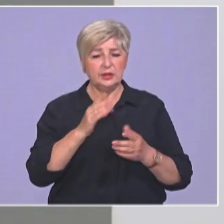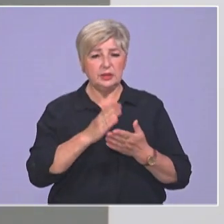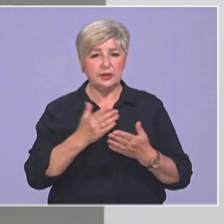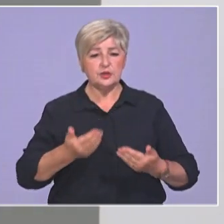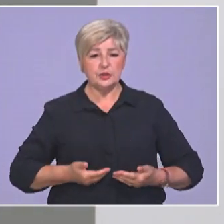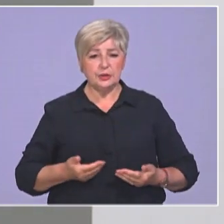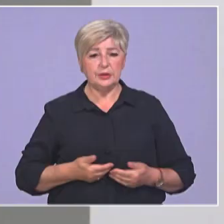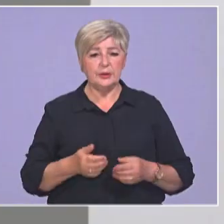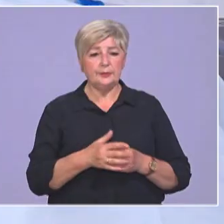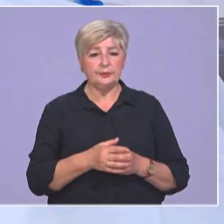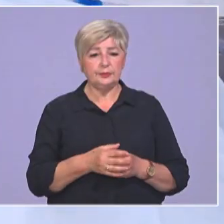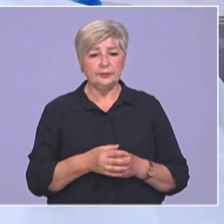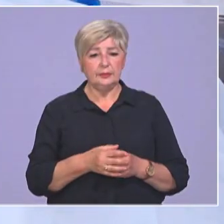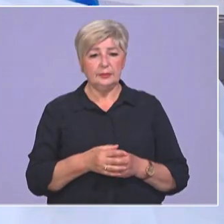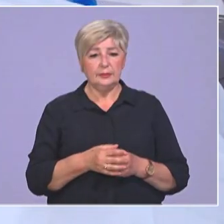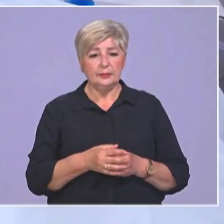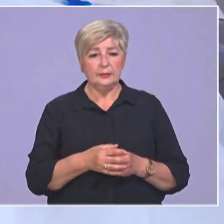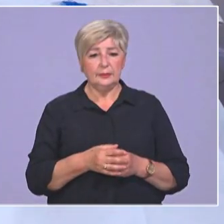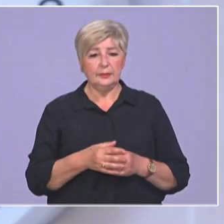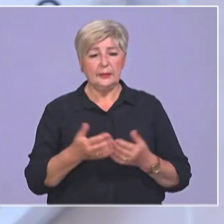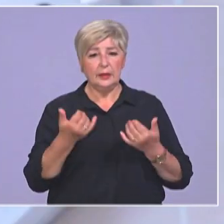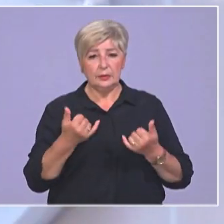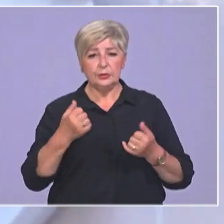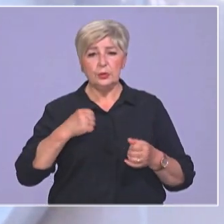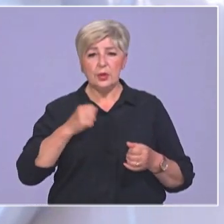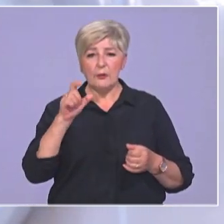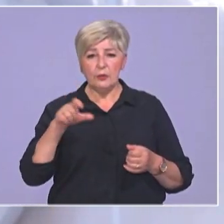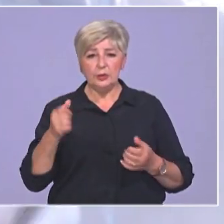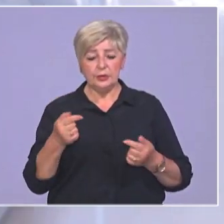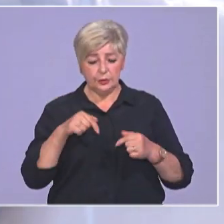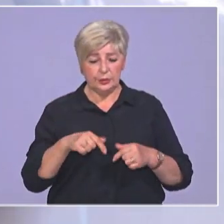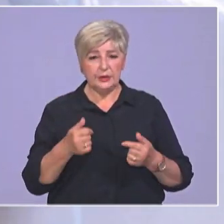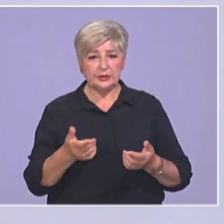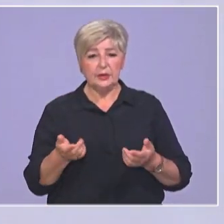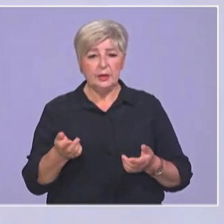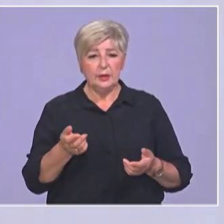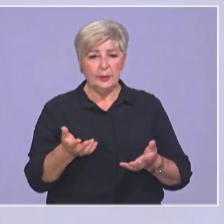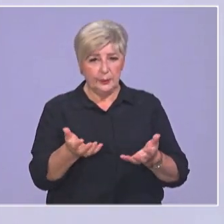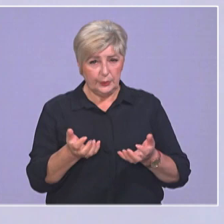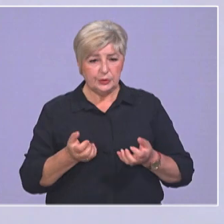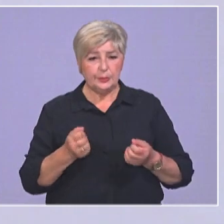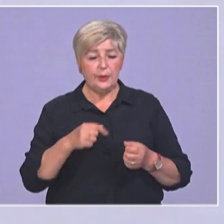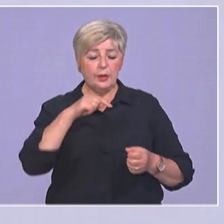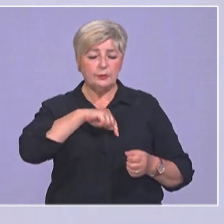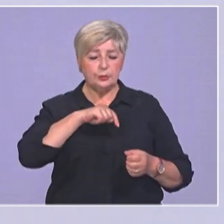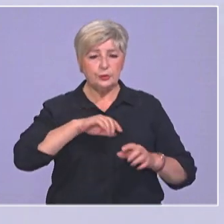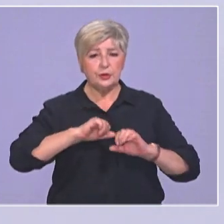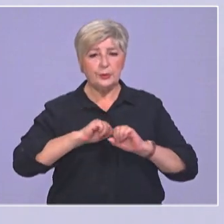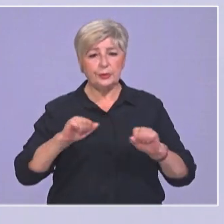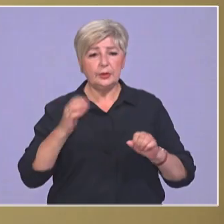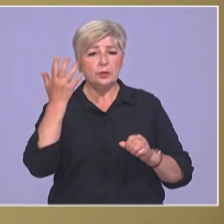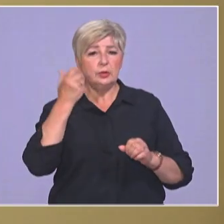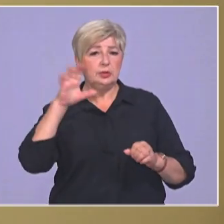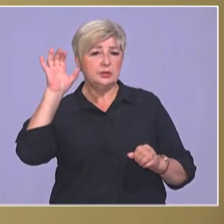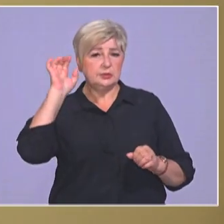Знаєте, наскільки хоробрі сьогодні воїни до нас поступають, вони в душі патріоти, коли слухаєш